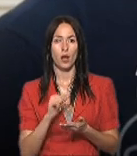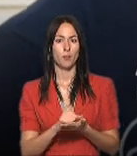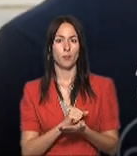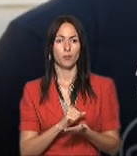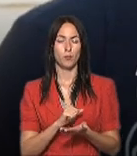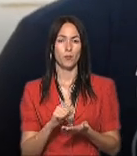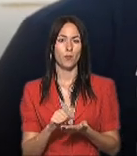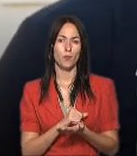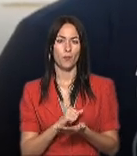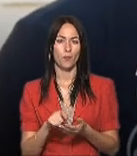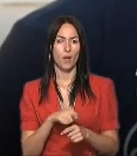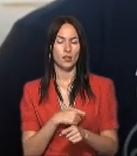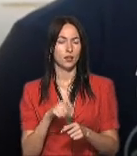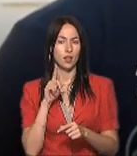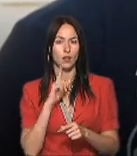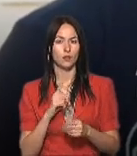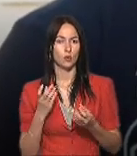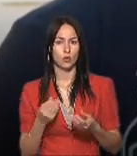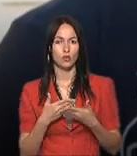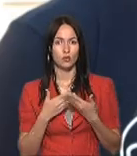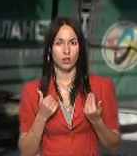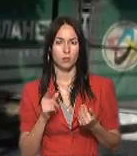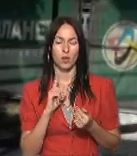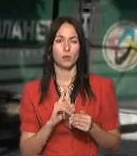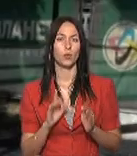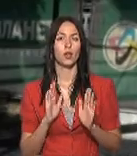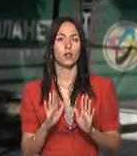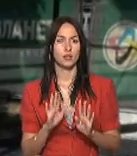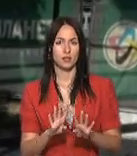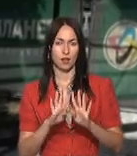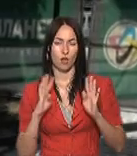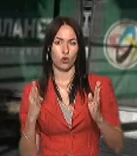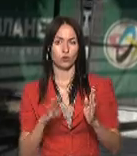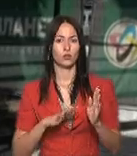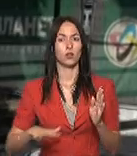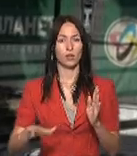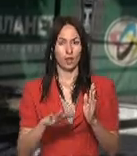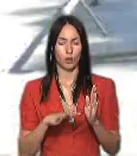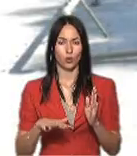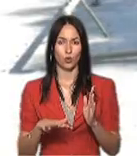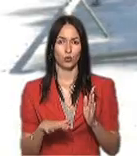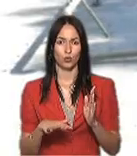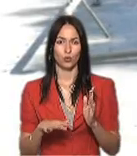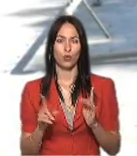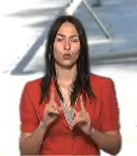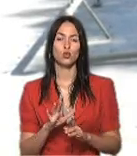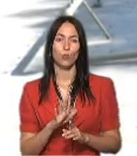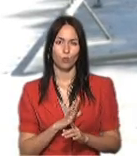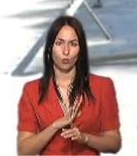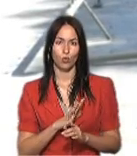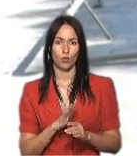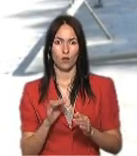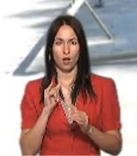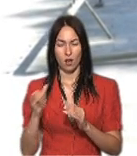тільки огорожуємо територію, щоб була огорожена будівельна площадка. Матеріалів ще немає. Зараз огороджуємо територію, щоб був